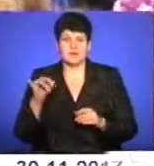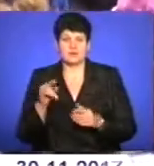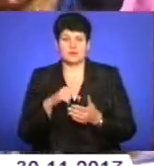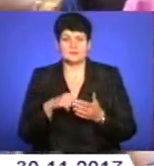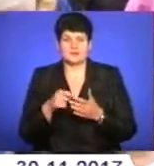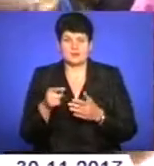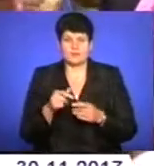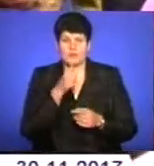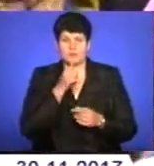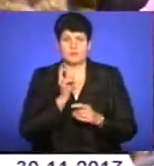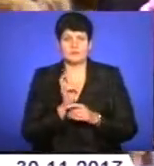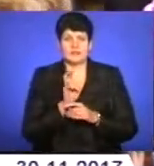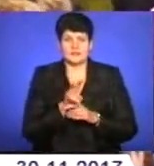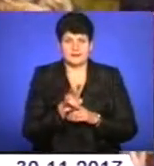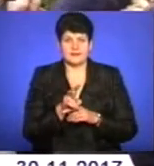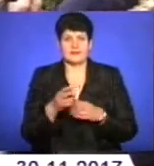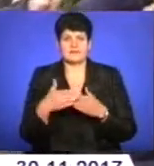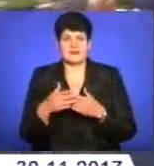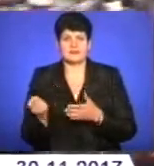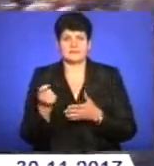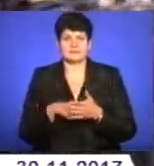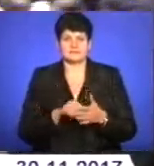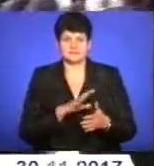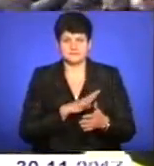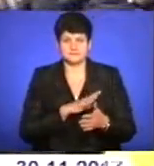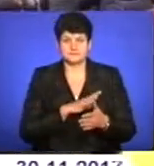приміщення міської ради, але двері заблокували.